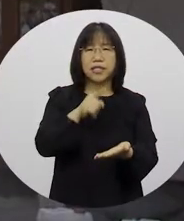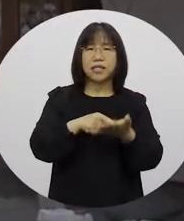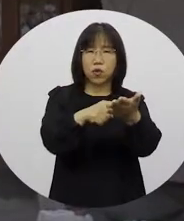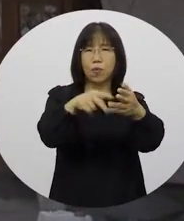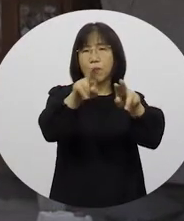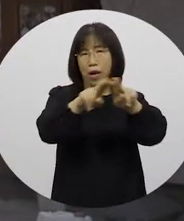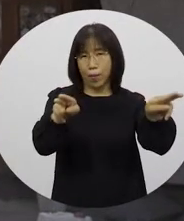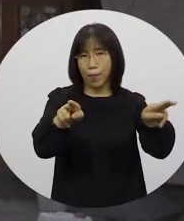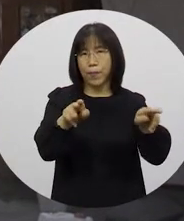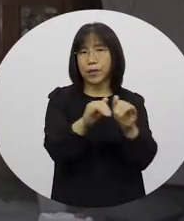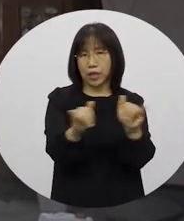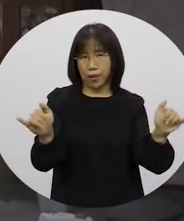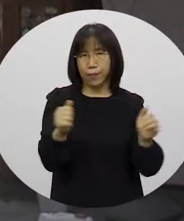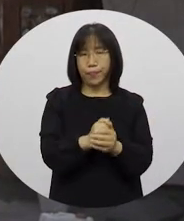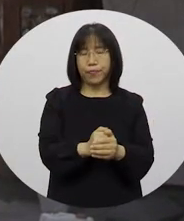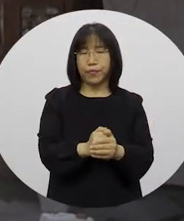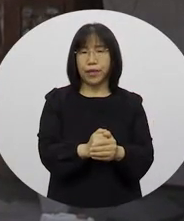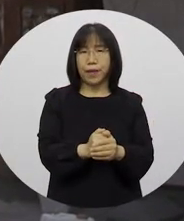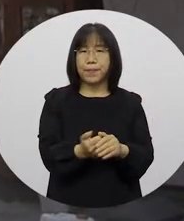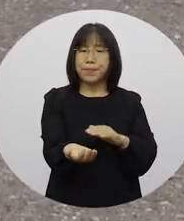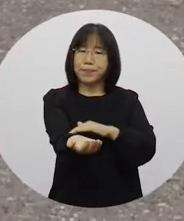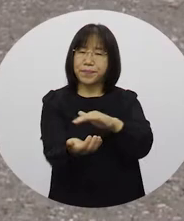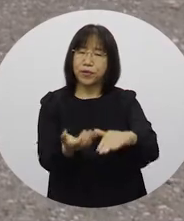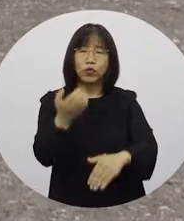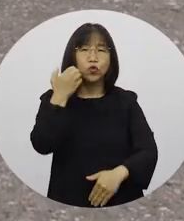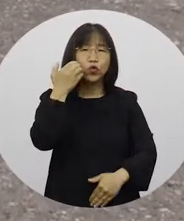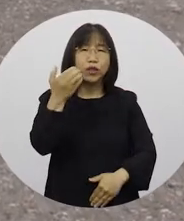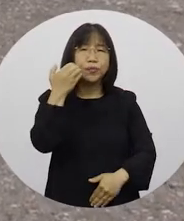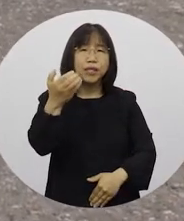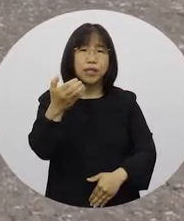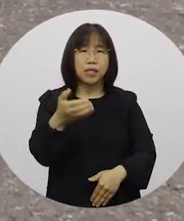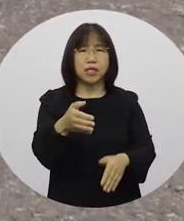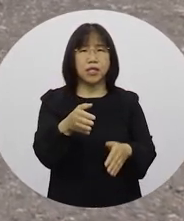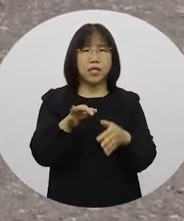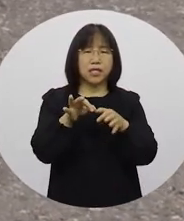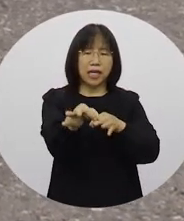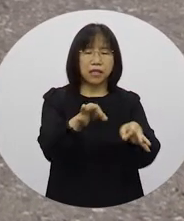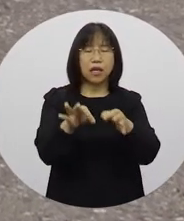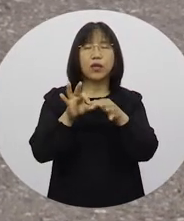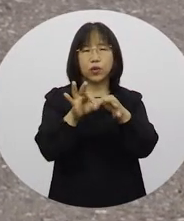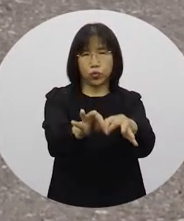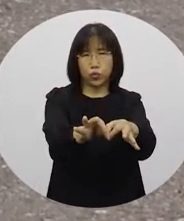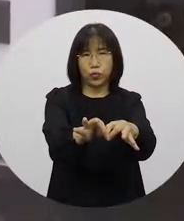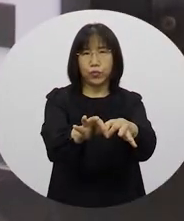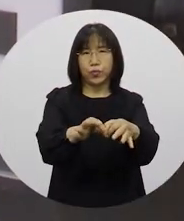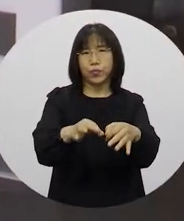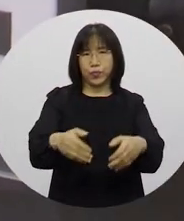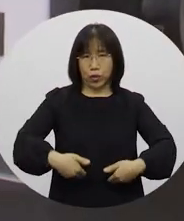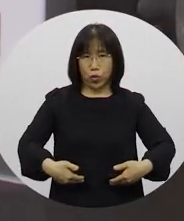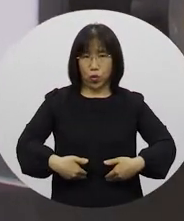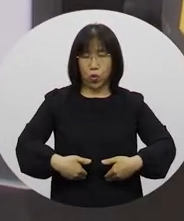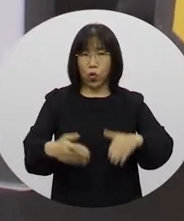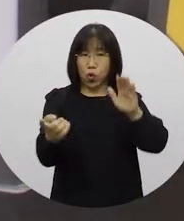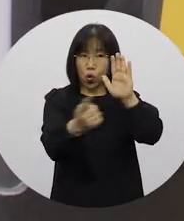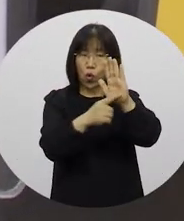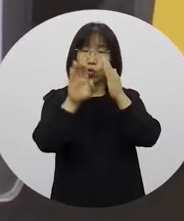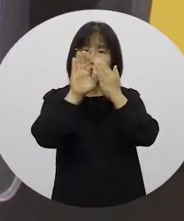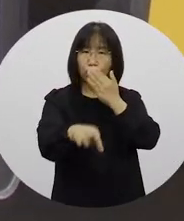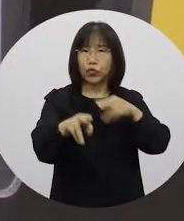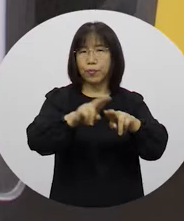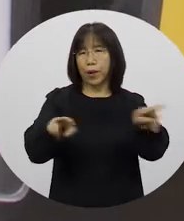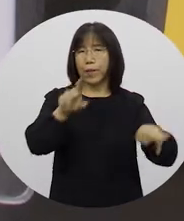가능합니다 단 폐업 쩐 90일 이상 영업을 유지해야 하며 공고일 이후에 폐업한 소상공인 은